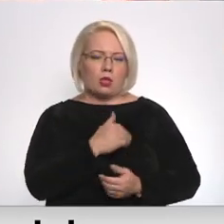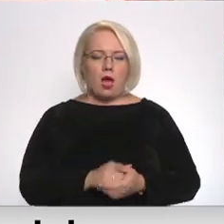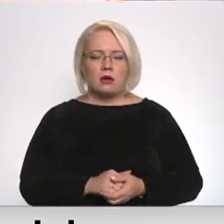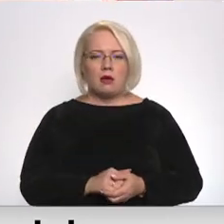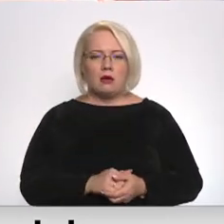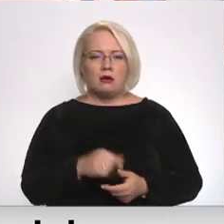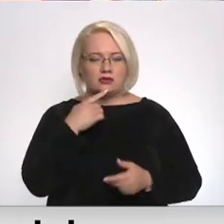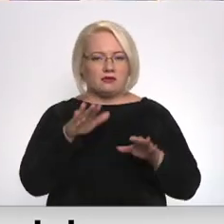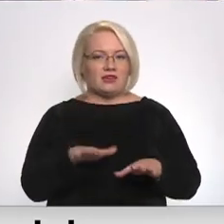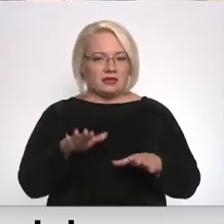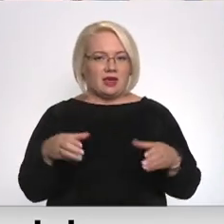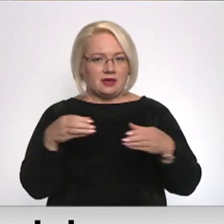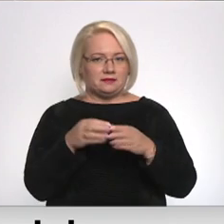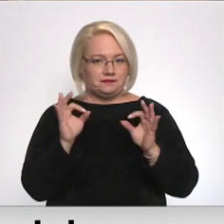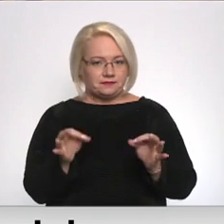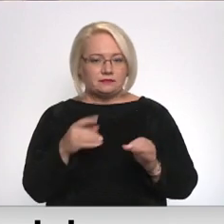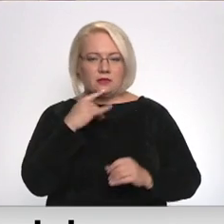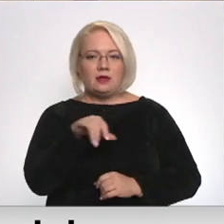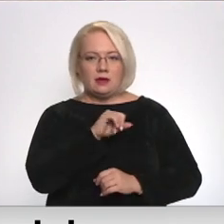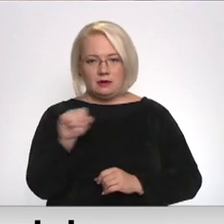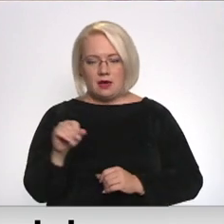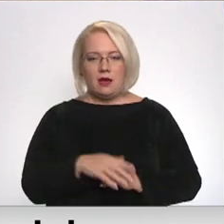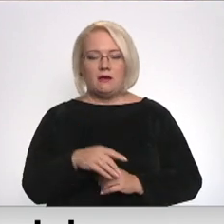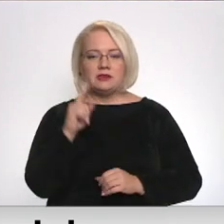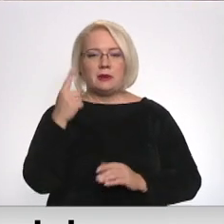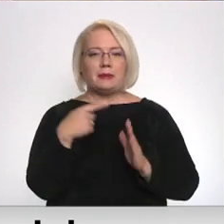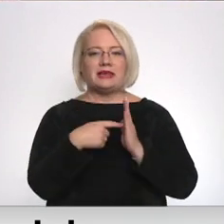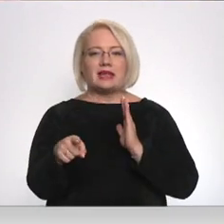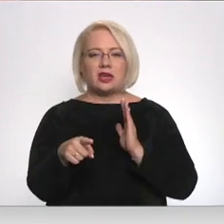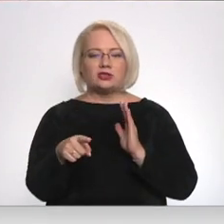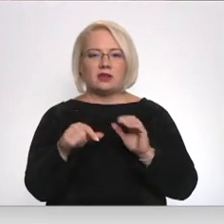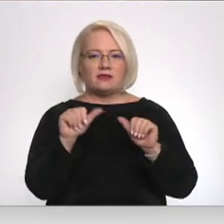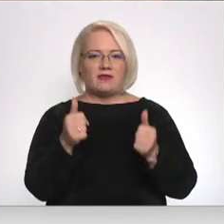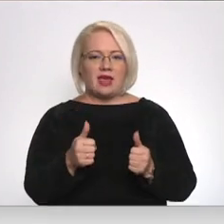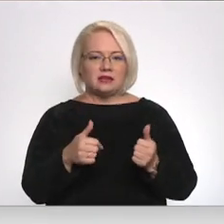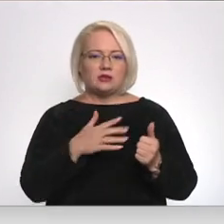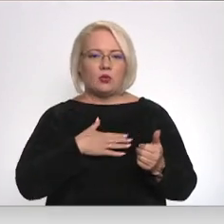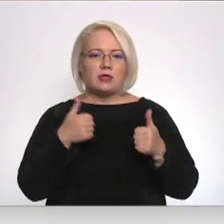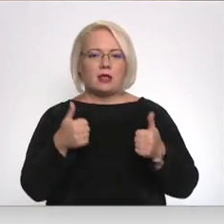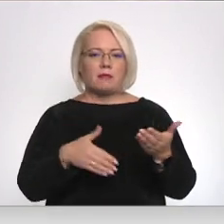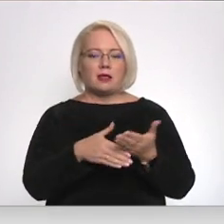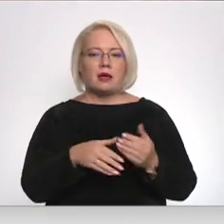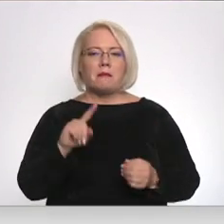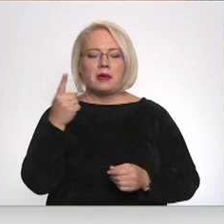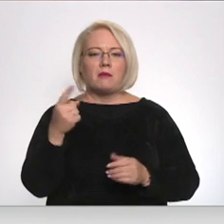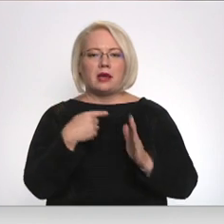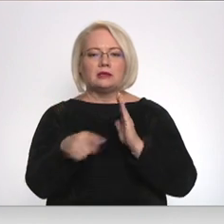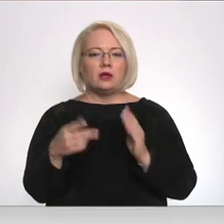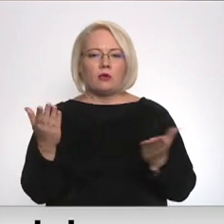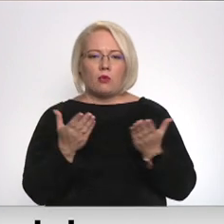būtu savējie. Jā, tieši tā. Pirmkārt, izslēgšanas metoda tā ļoti labi palīdz. Aha. Ko jūs pirmos izslēdzāt?